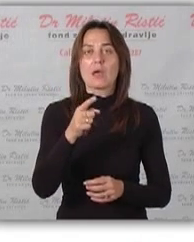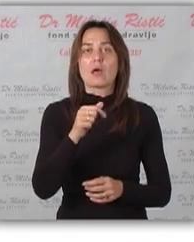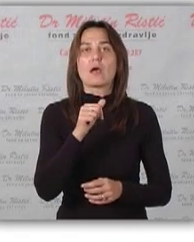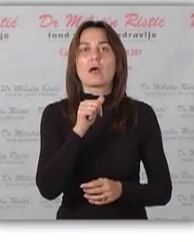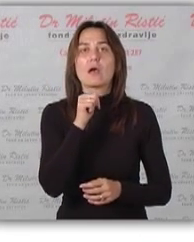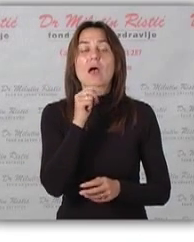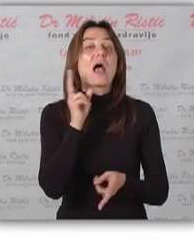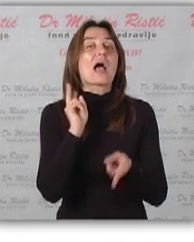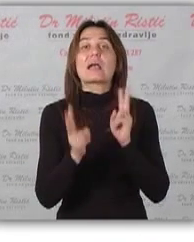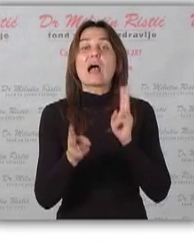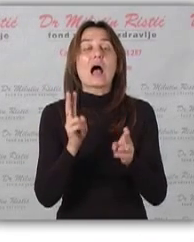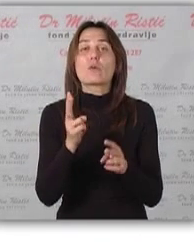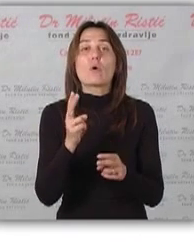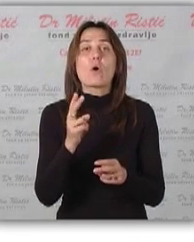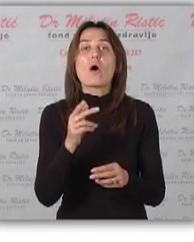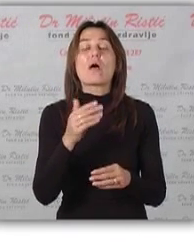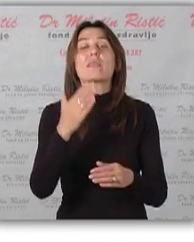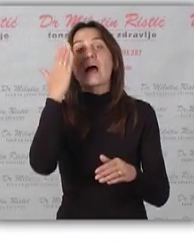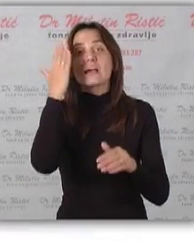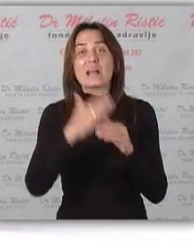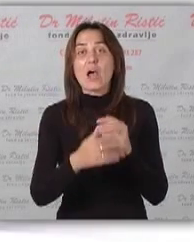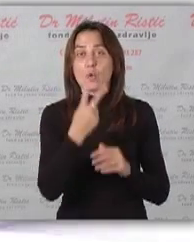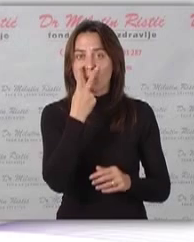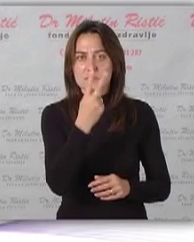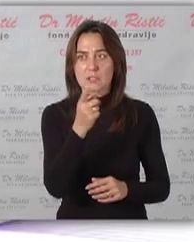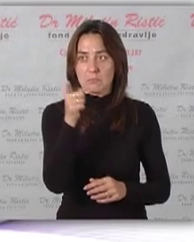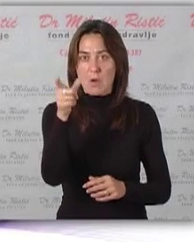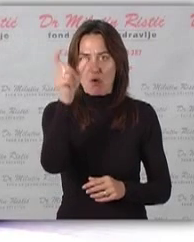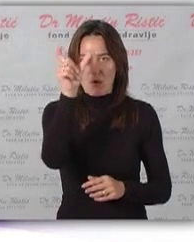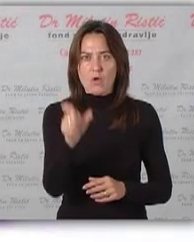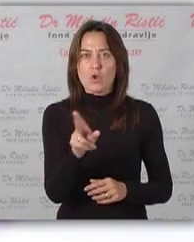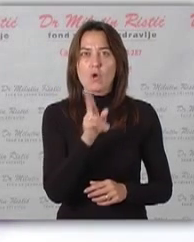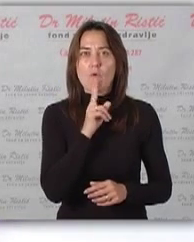perfekcionističke tendencije. I kako zapravo to na kraju izgleda?